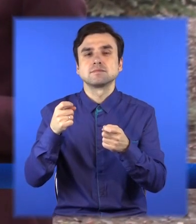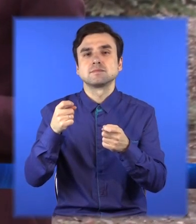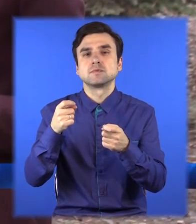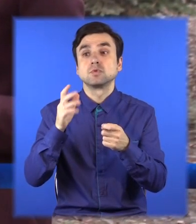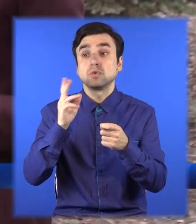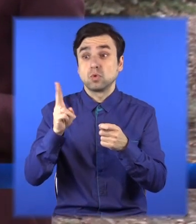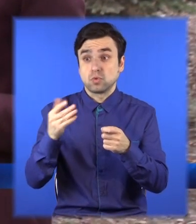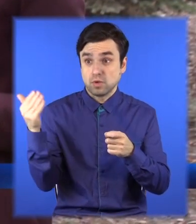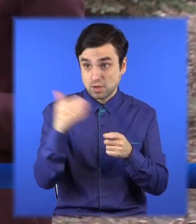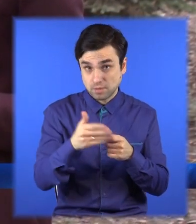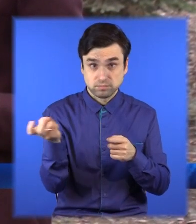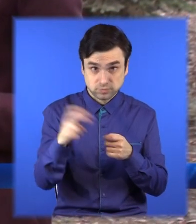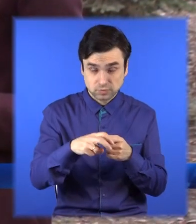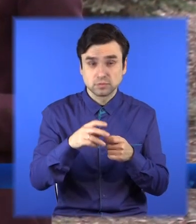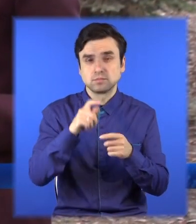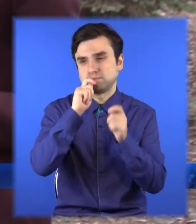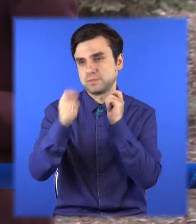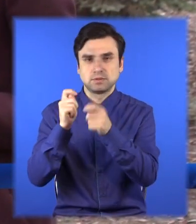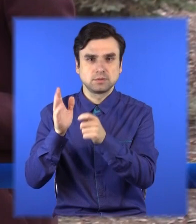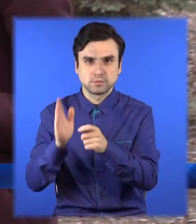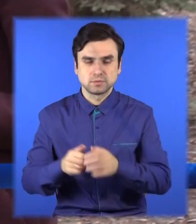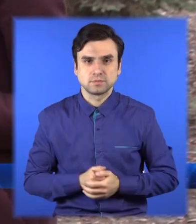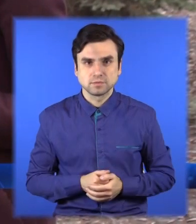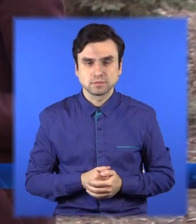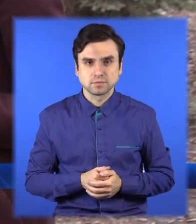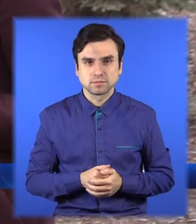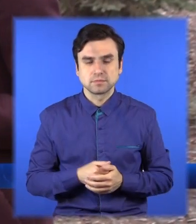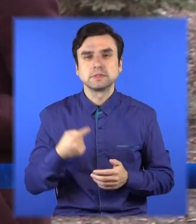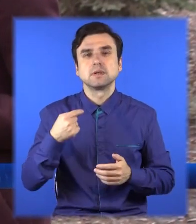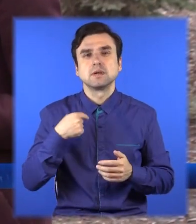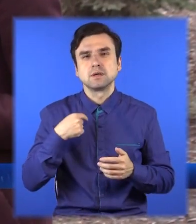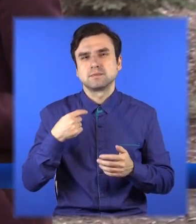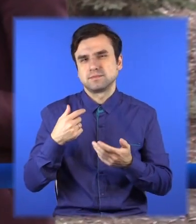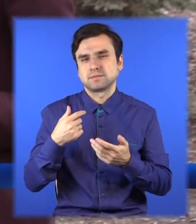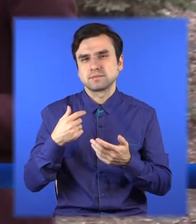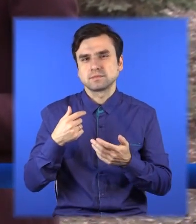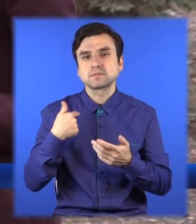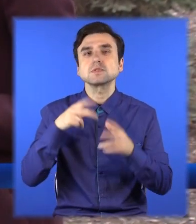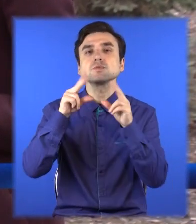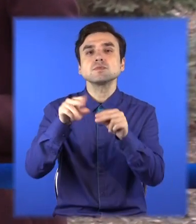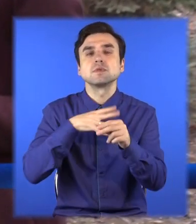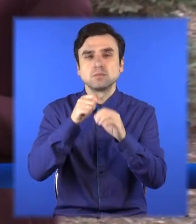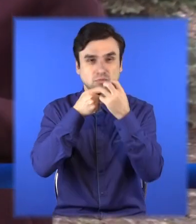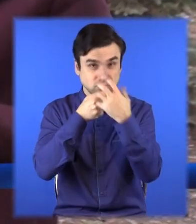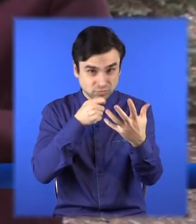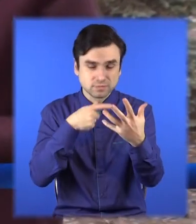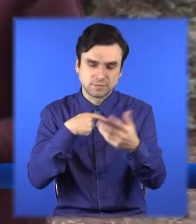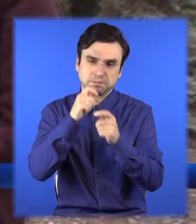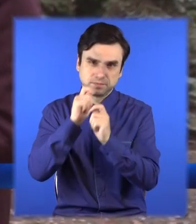ось вони – переможці нашого найромантичнішого конкурсу. Я вітаю вас з Днем закоханих і дарую обіцяні повітряні